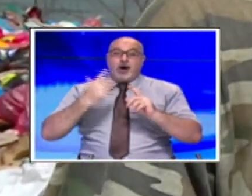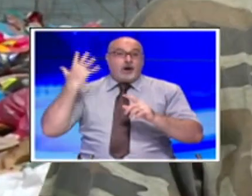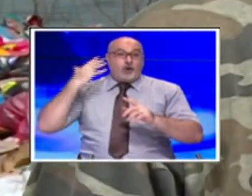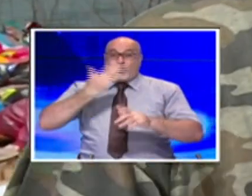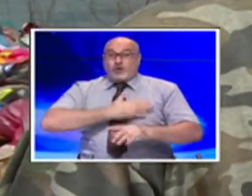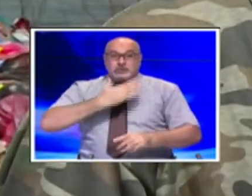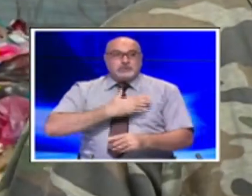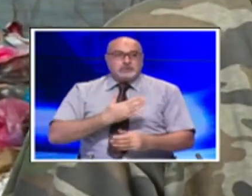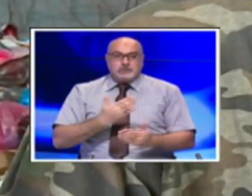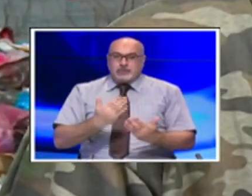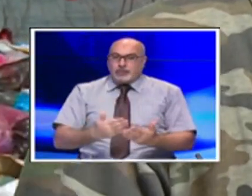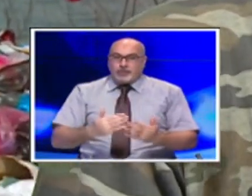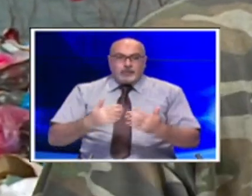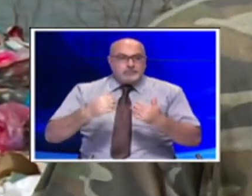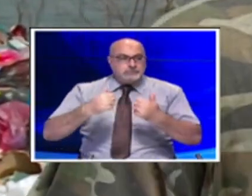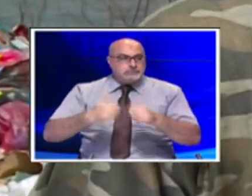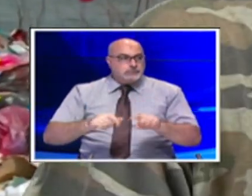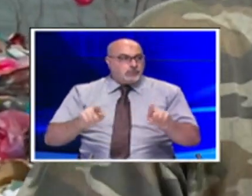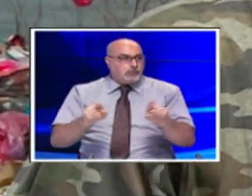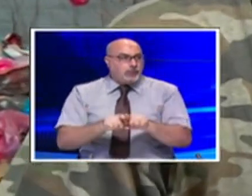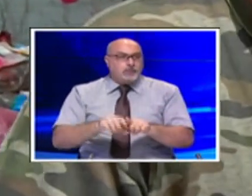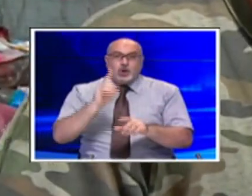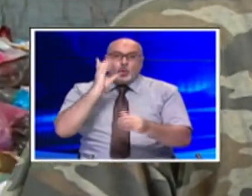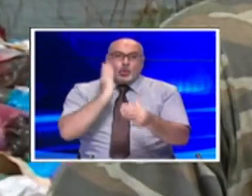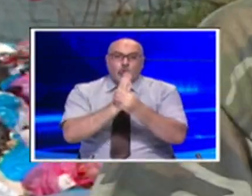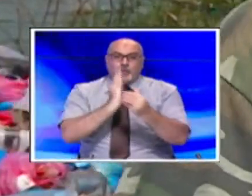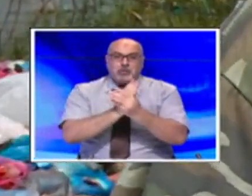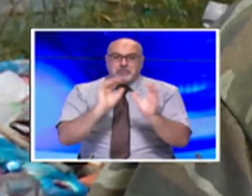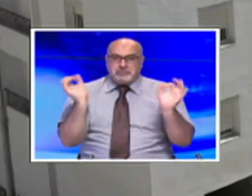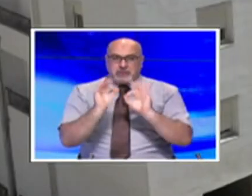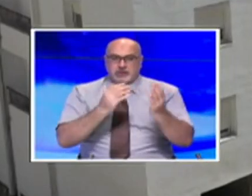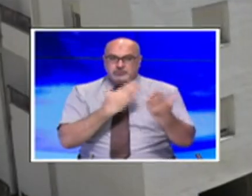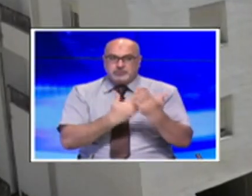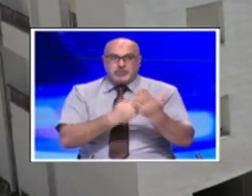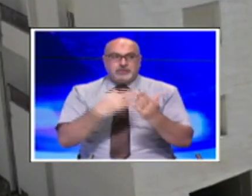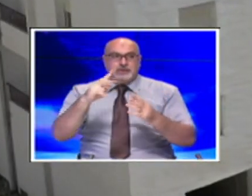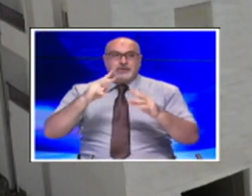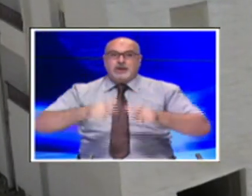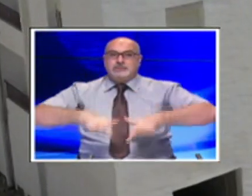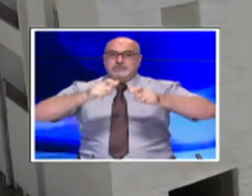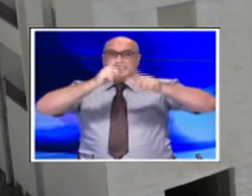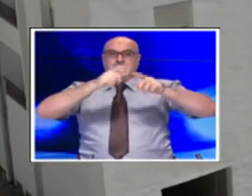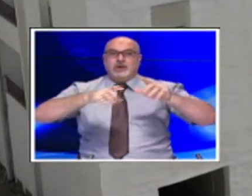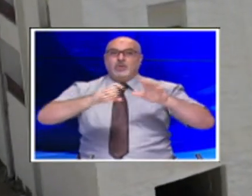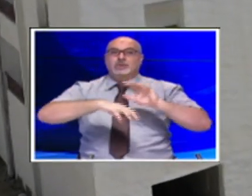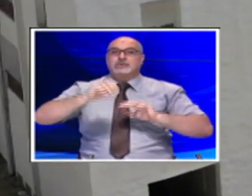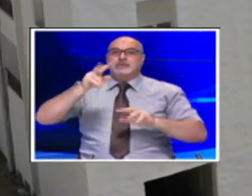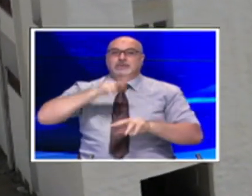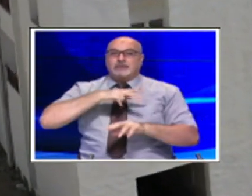الكلمه راهم يعني يطالبوا بوثائق تثبت ان المساكن تاع واد حي التليلات